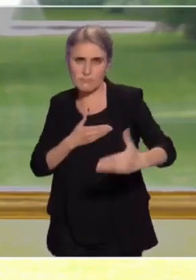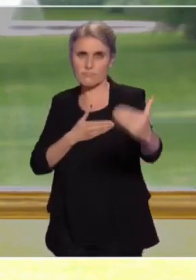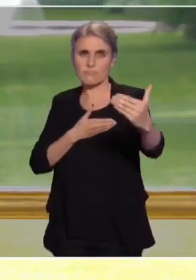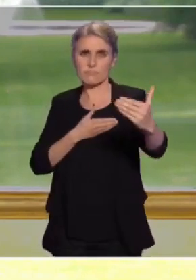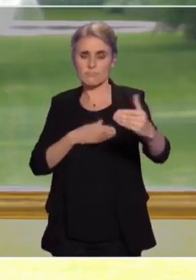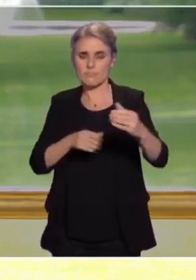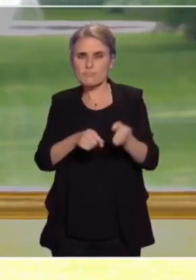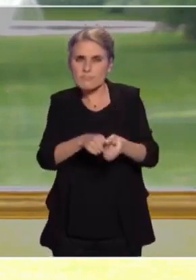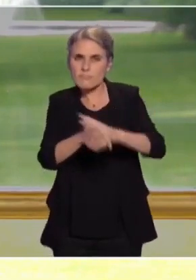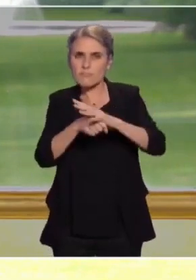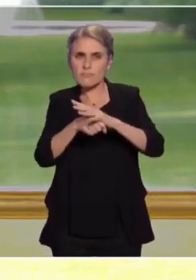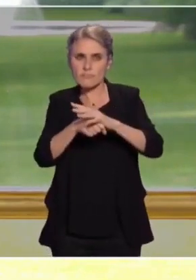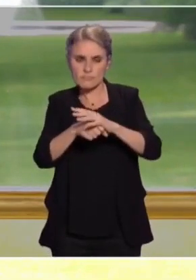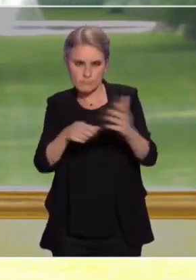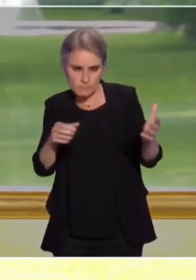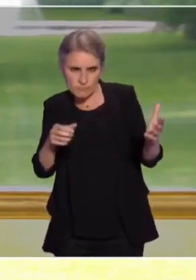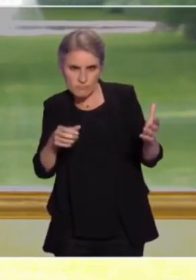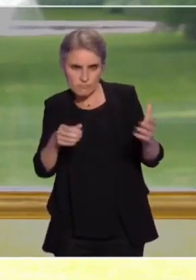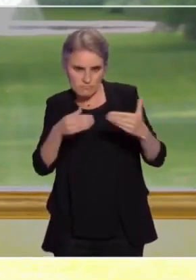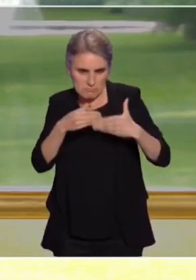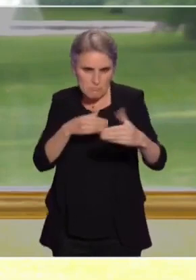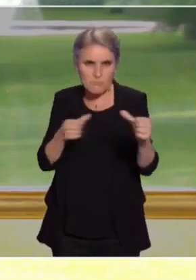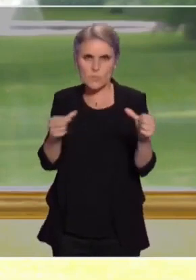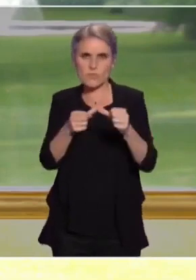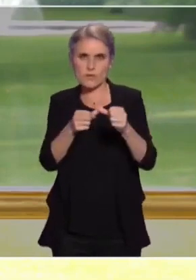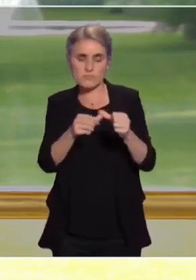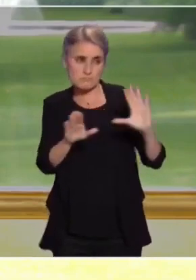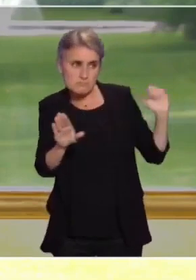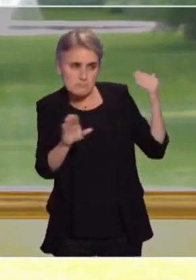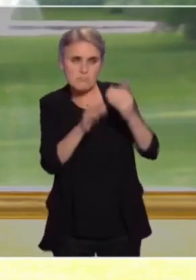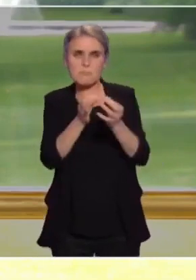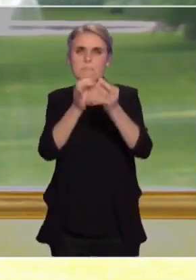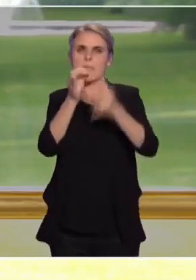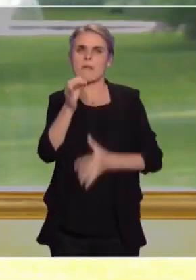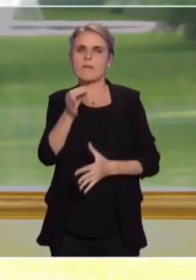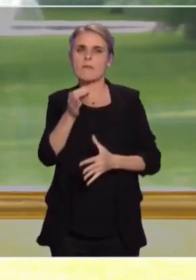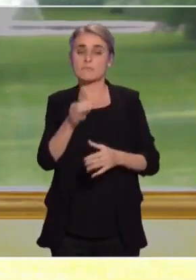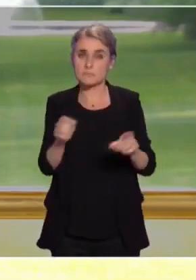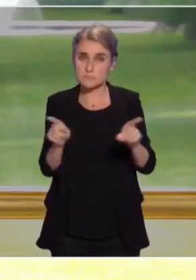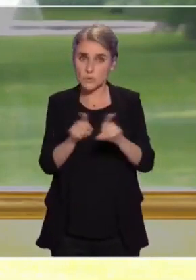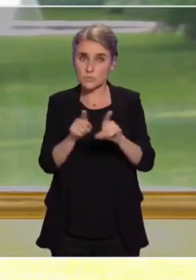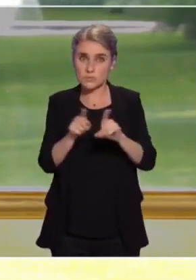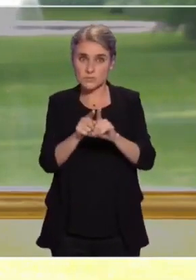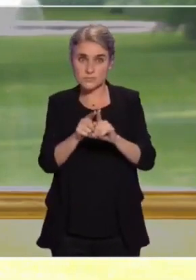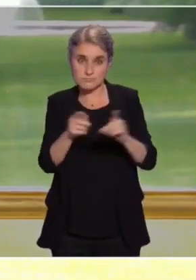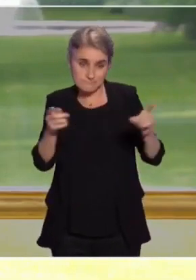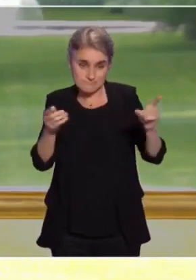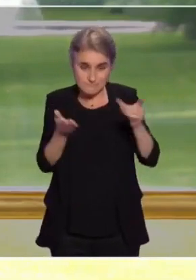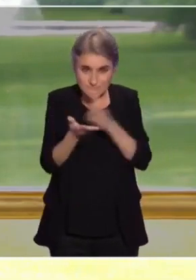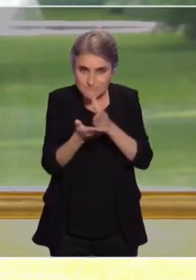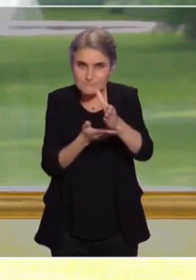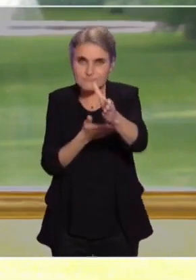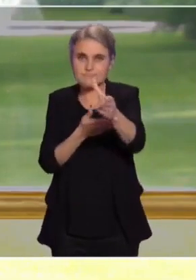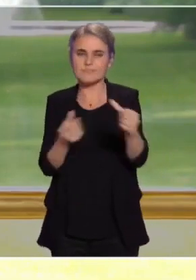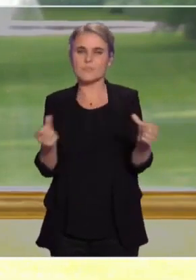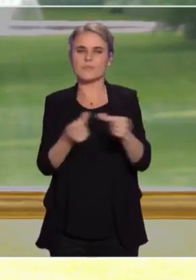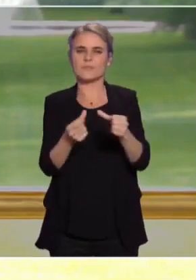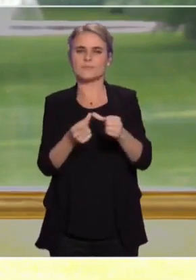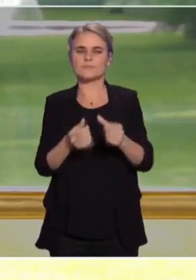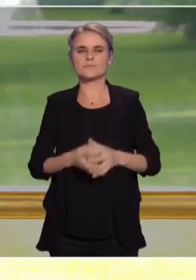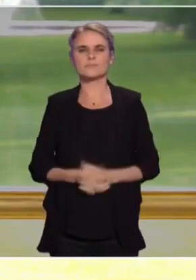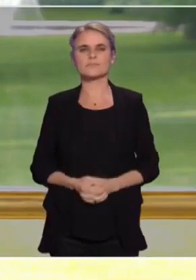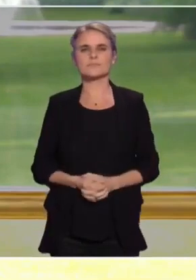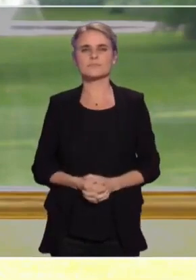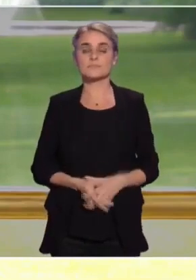à l'épidémie tirer les premières leçons de cette crise est dessiné en quelques lignes notre nouveau chemin à